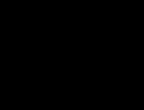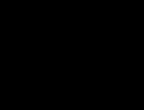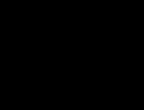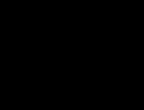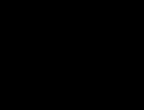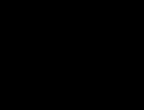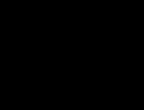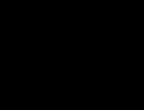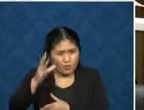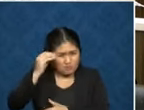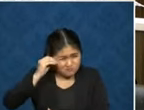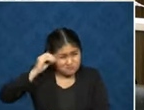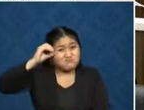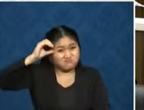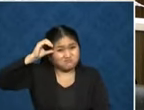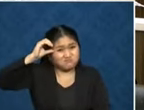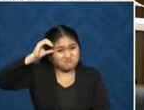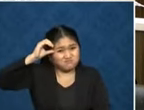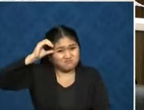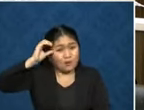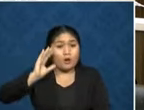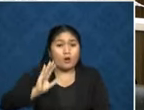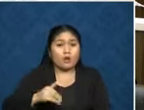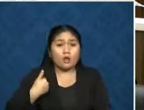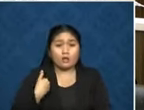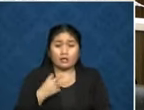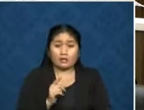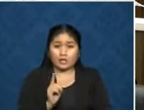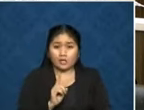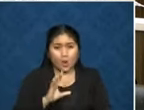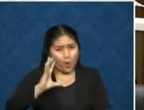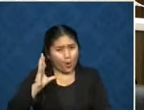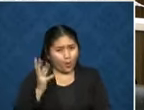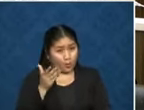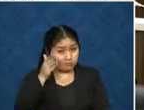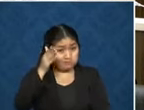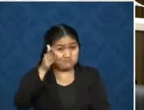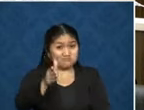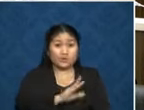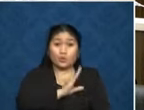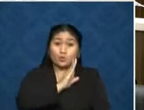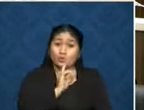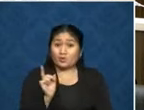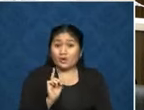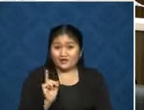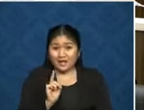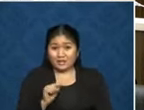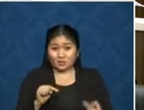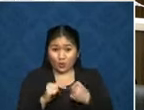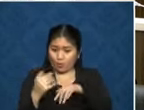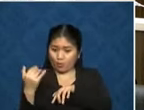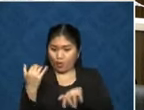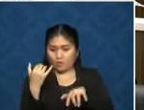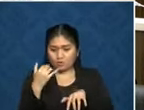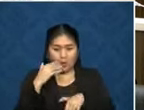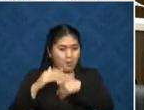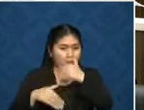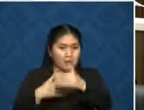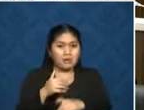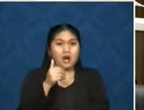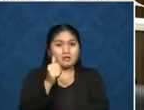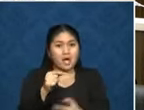ข้อมูลมหาศาลซึ่งเขาบอกว่าในโลกอนาคตถ้าเกิดควอนตัมคอมพิวเตอร์มันเจริญขึ้นมาแล้วมันสาม